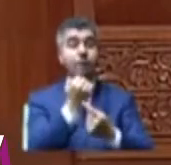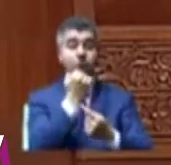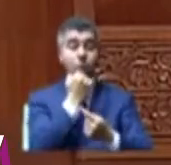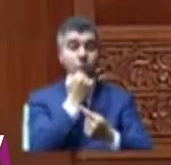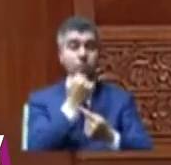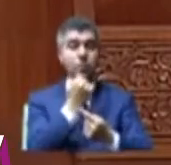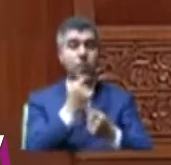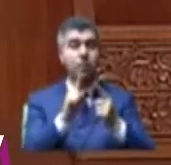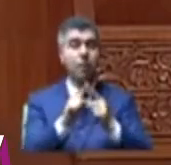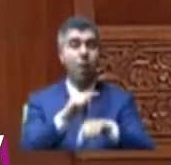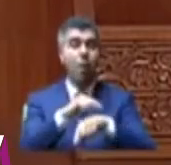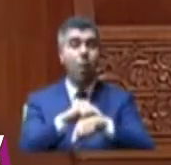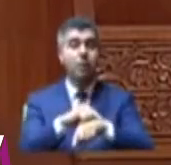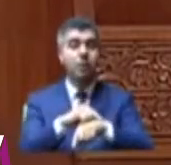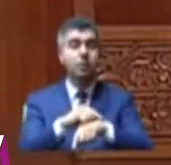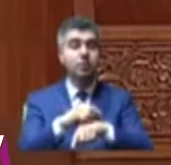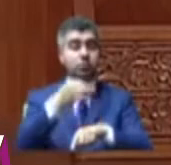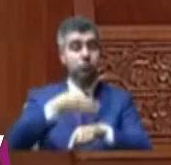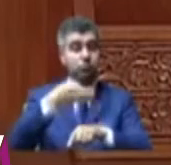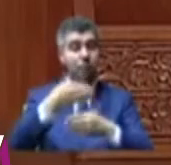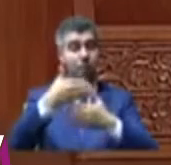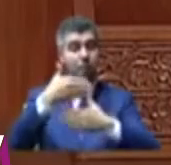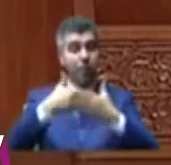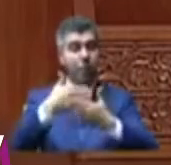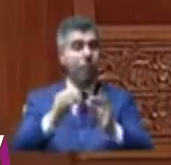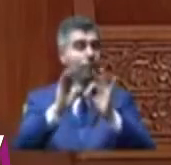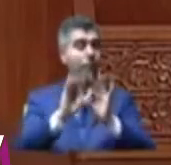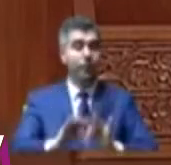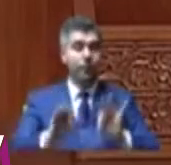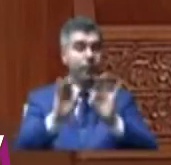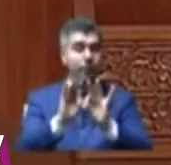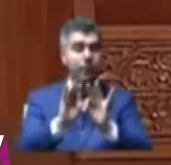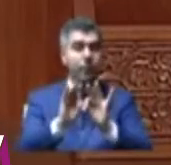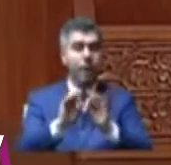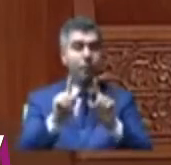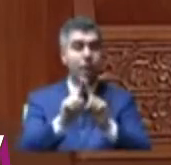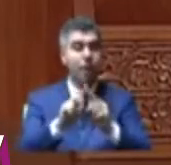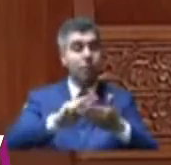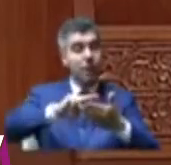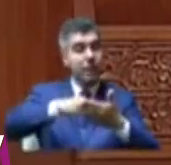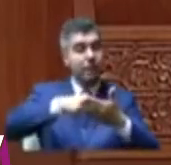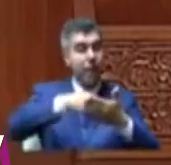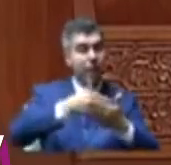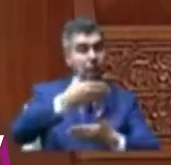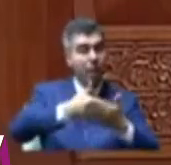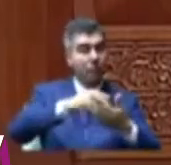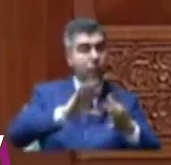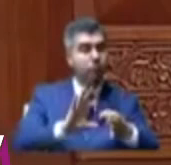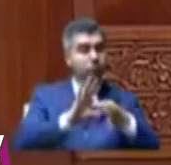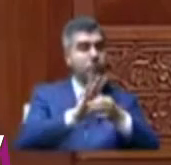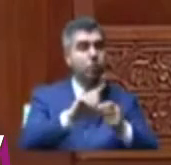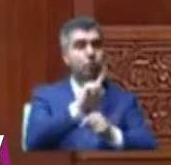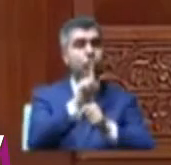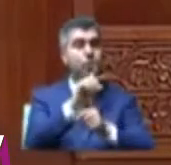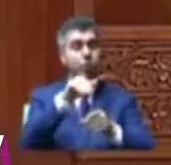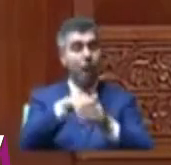نجزات المشاريع في الأجال المحددة، لا هي تقييدات بنود الاتفاقيات المبرمة مع الجامعات،